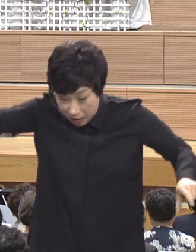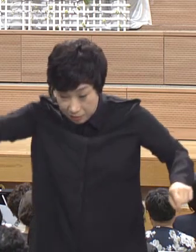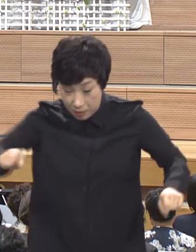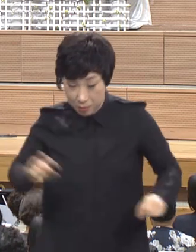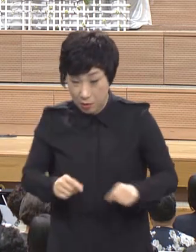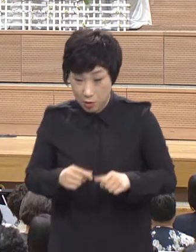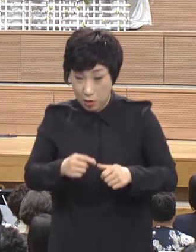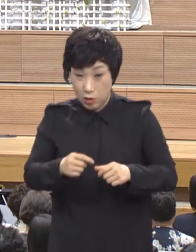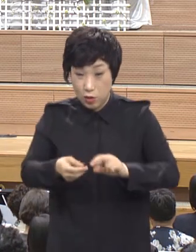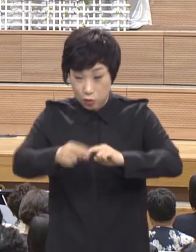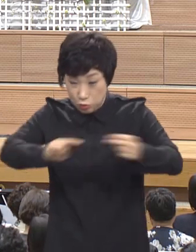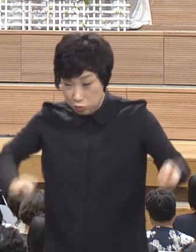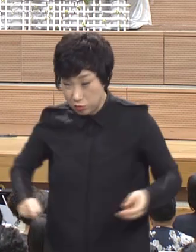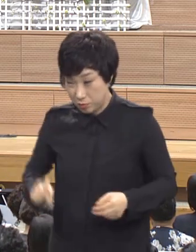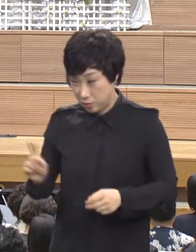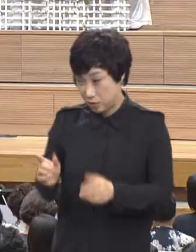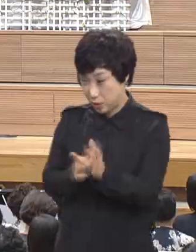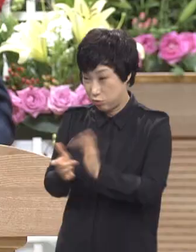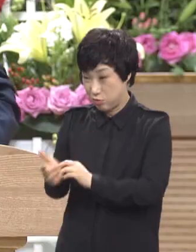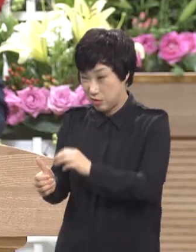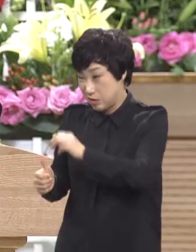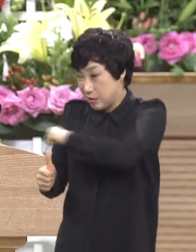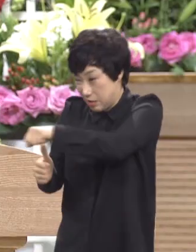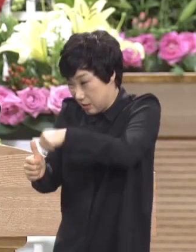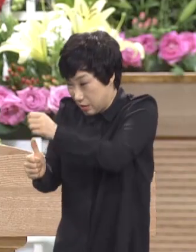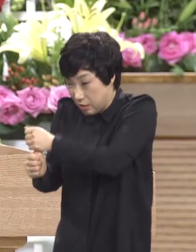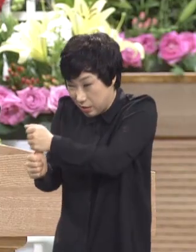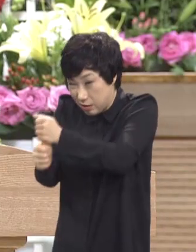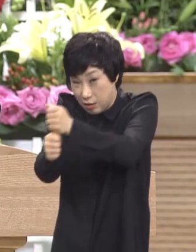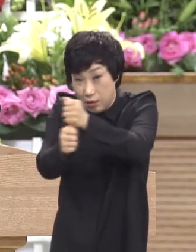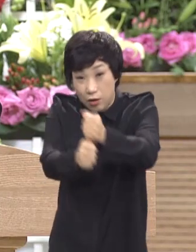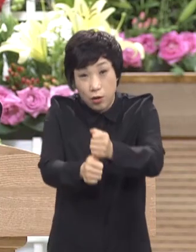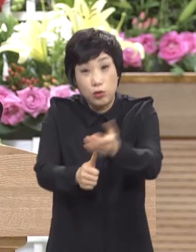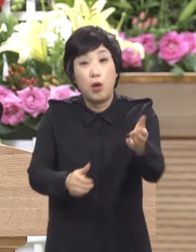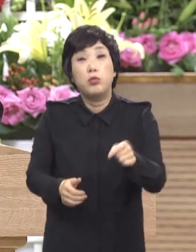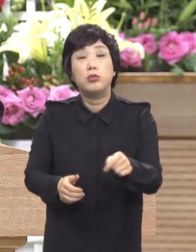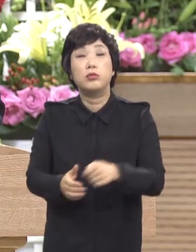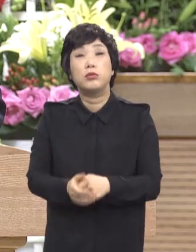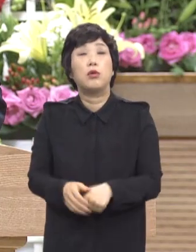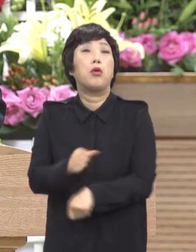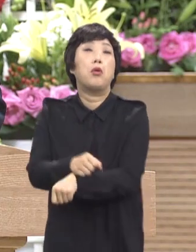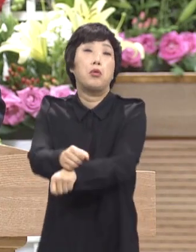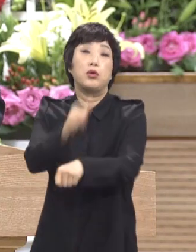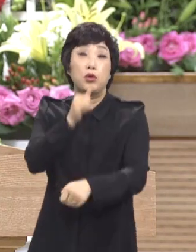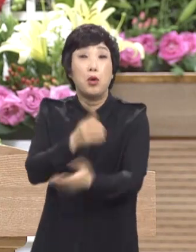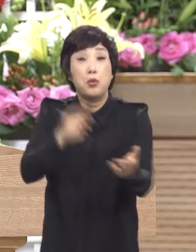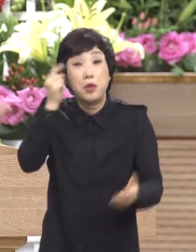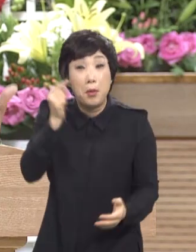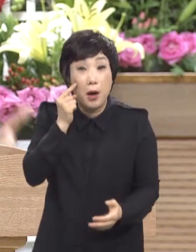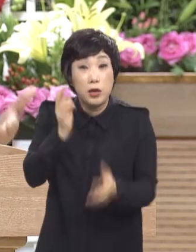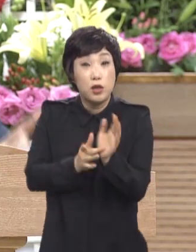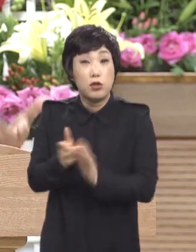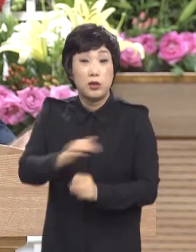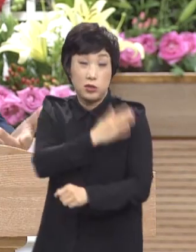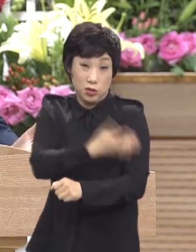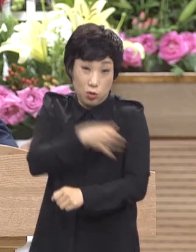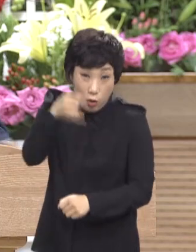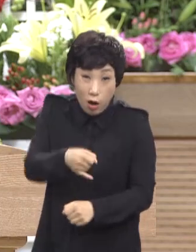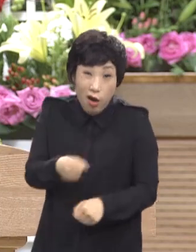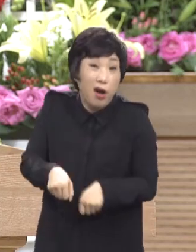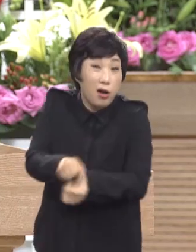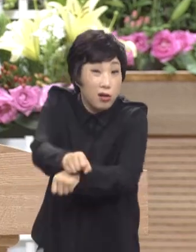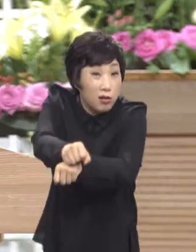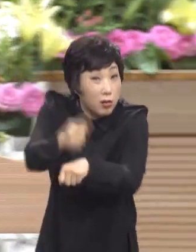예수를 위협하고 끌려갑니다. 예수님이 능력 없어서 끌려가겠어요. 능력 없어서